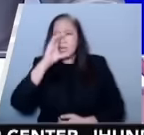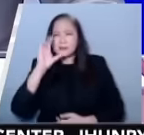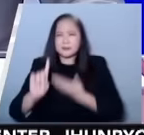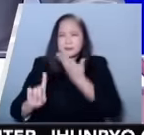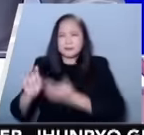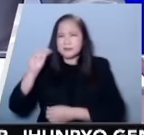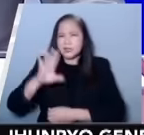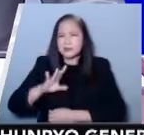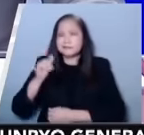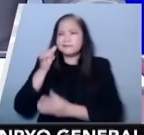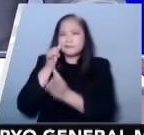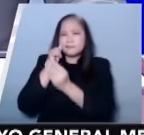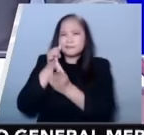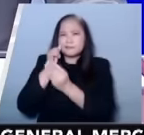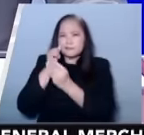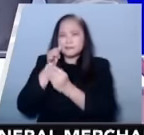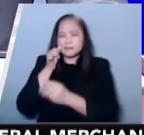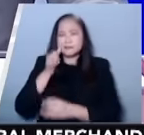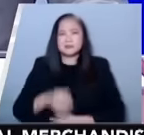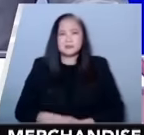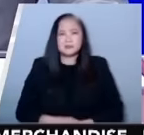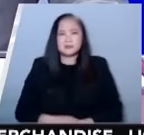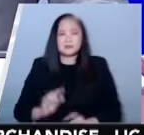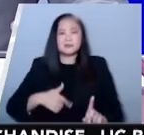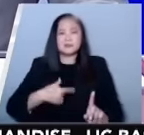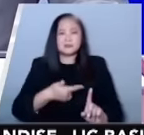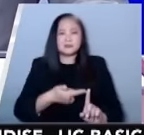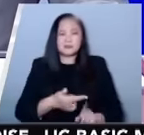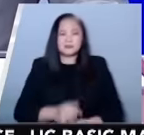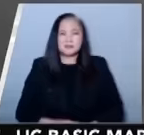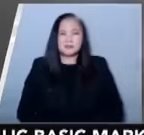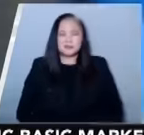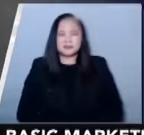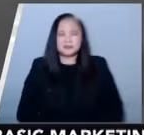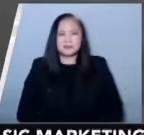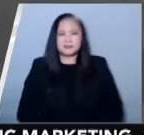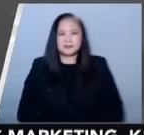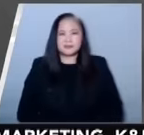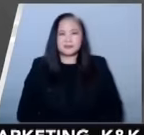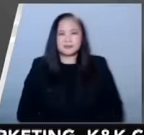CCTV. May unang balita si Nico Wahe.